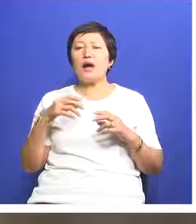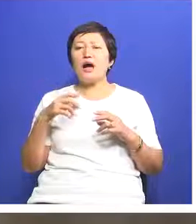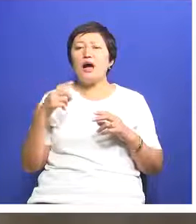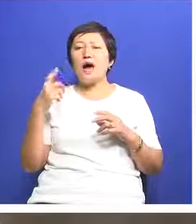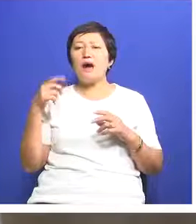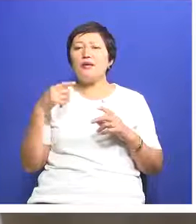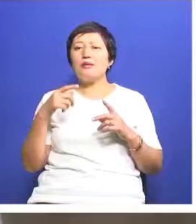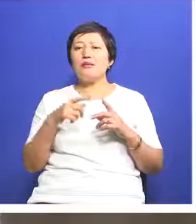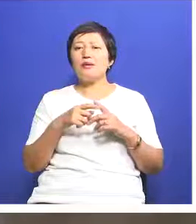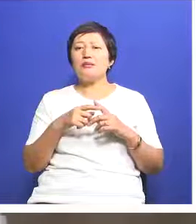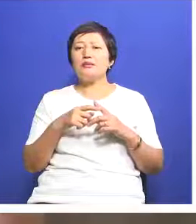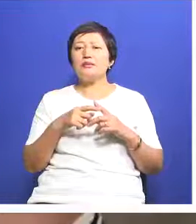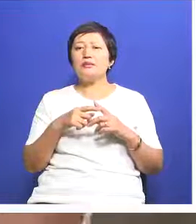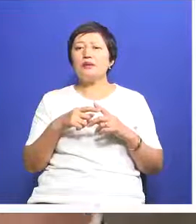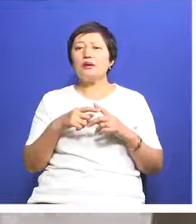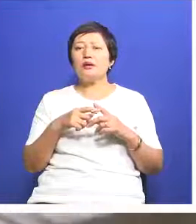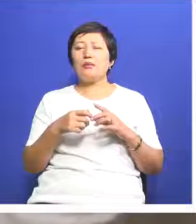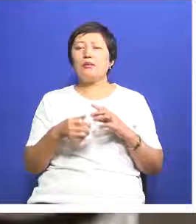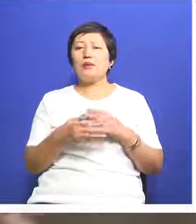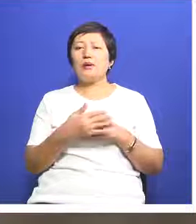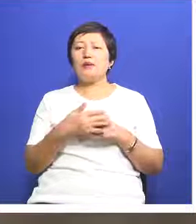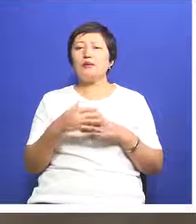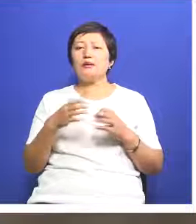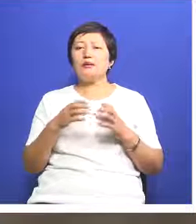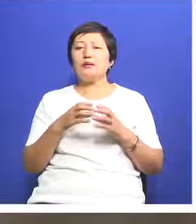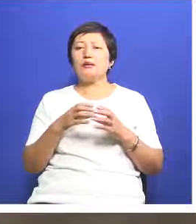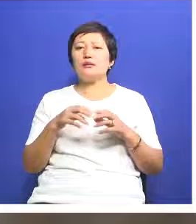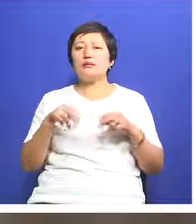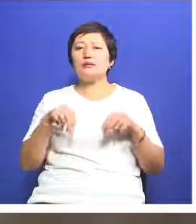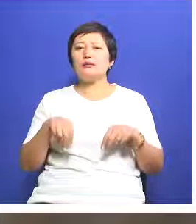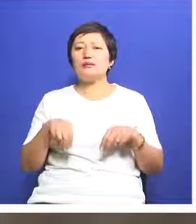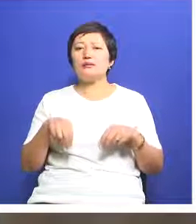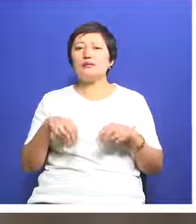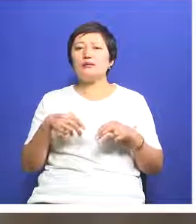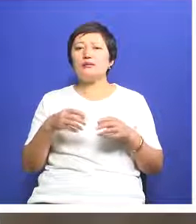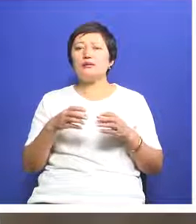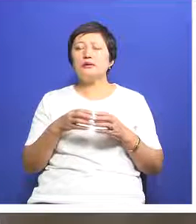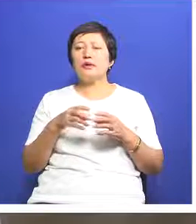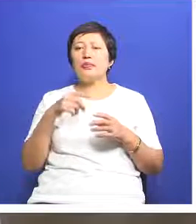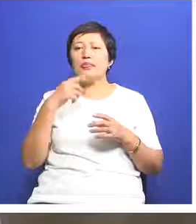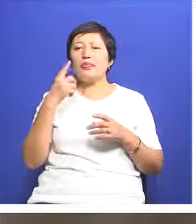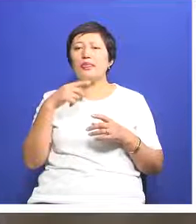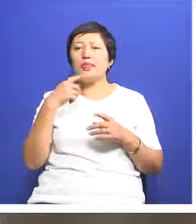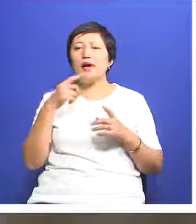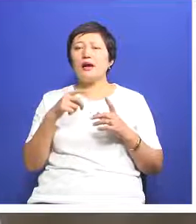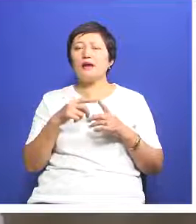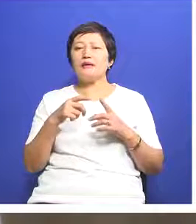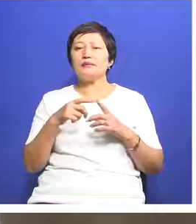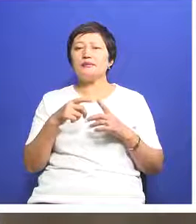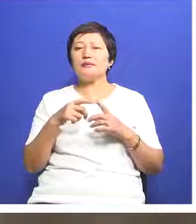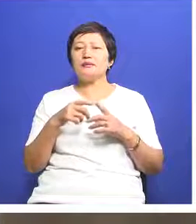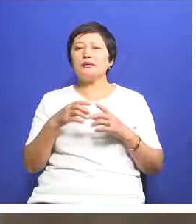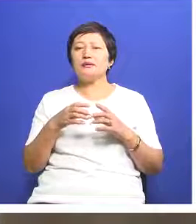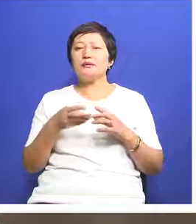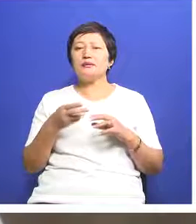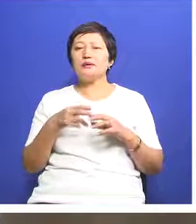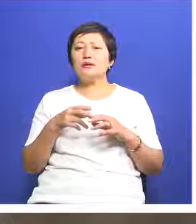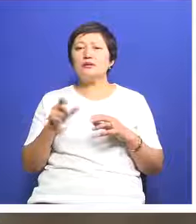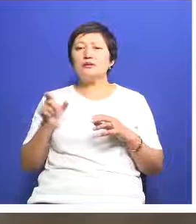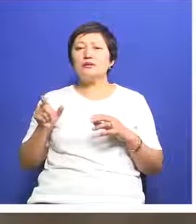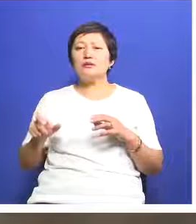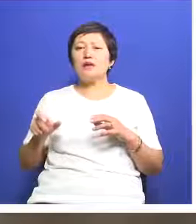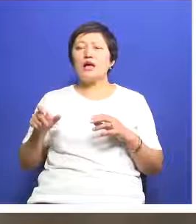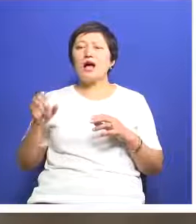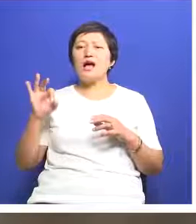болмаңыз, мен барам десем, бара бер, маған десең президентке бар дейді. Не әңгіме ол? Ана, сондай әңгіме айтты маған сол кісі, мына